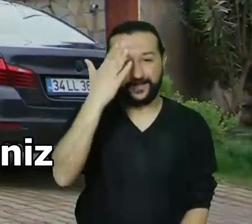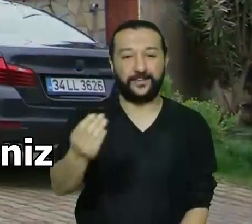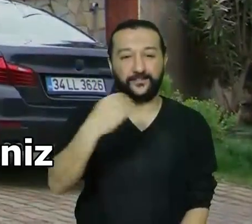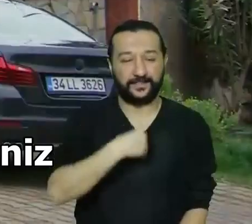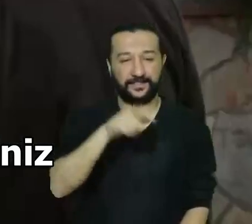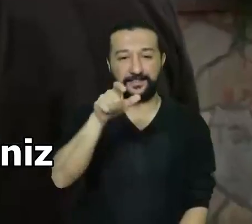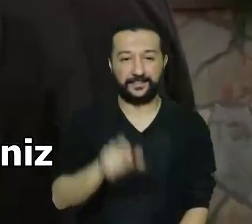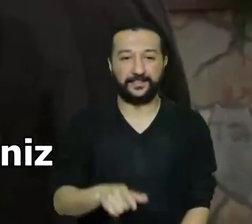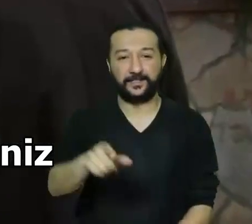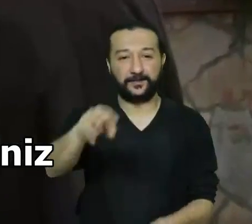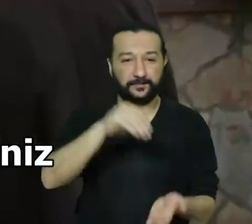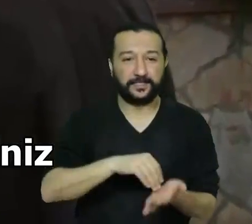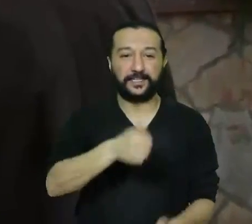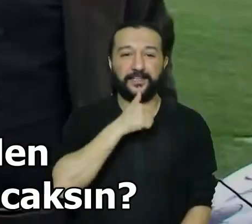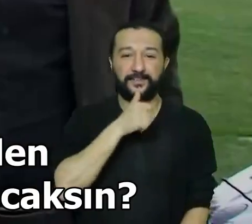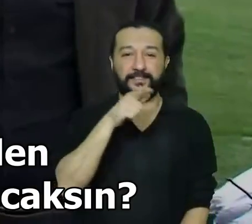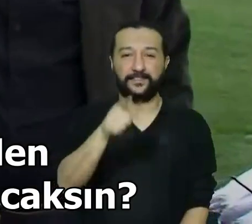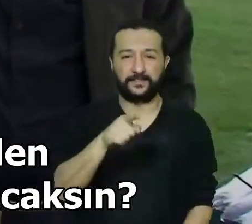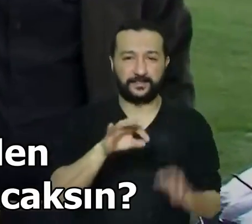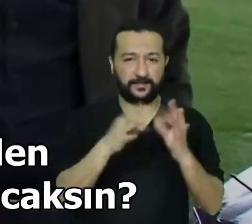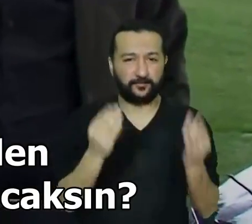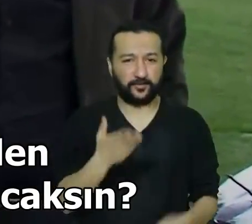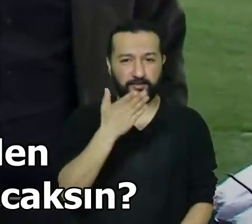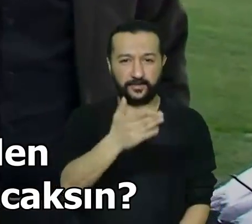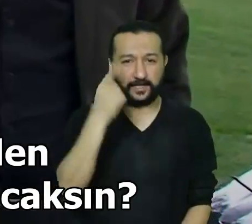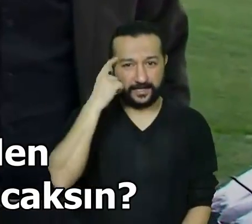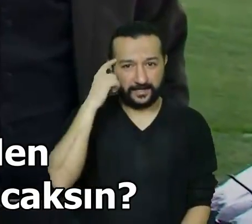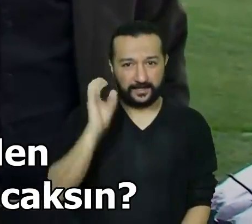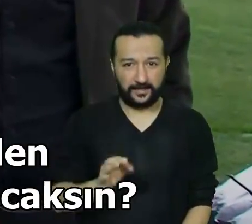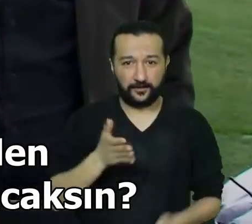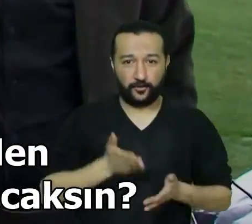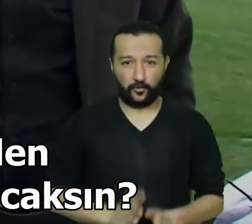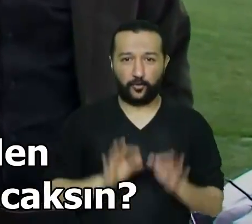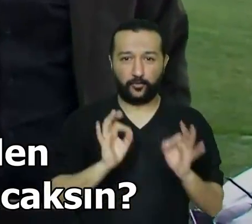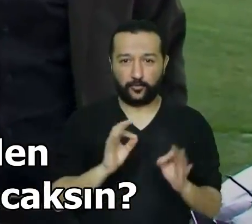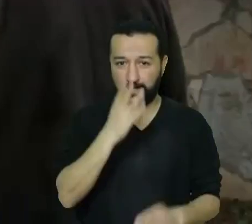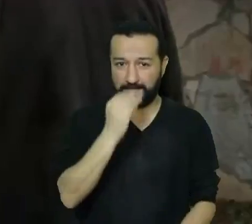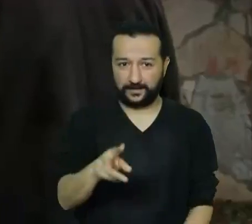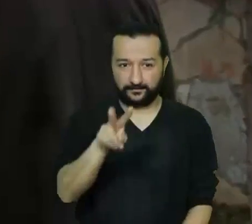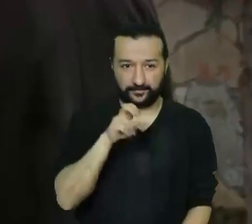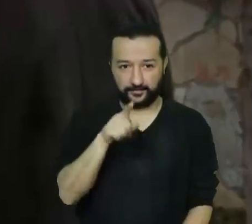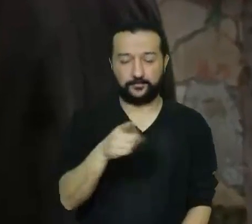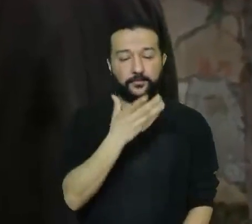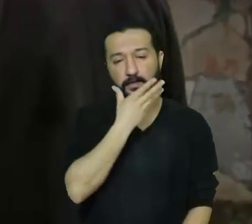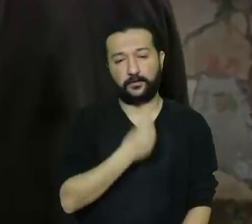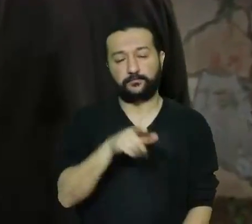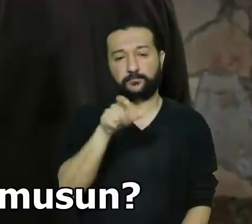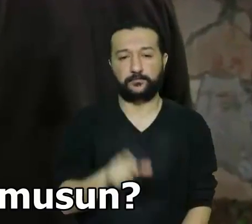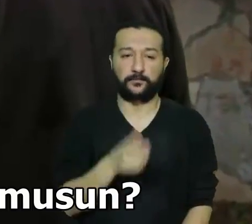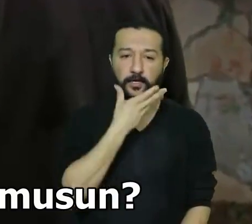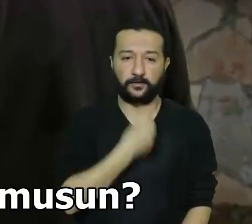sefalar getirdiniz. Baş işlerin efendisi. Bu ne Şükrü? Aklı sıra benden doğum günü hediyesi mi koparacaksın? Aşk olsun